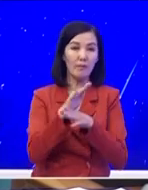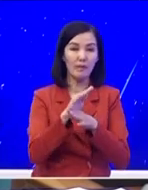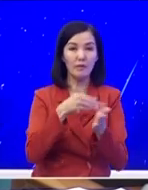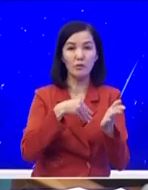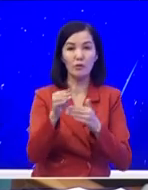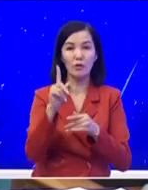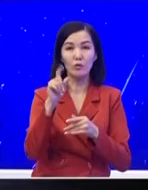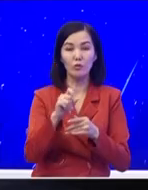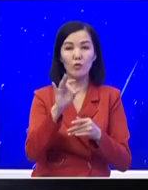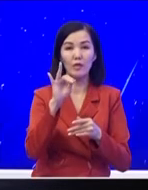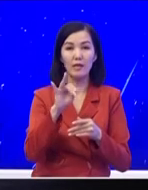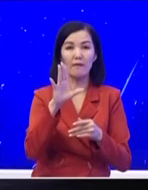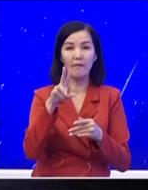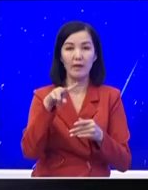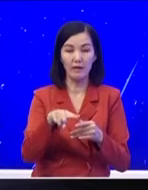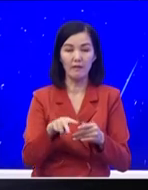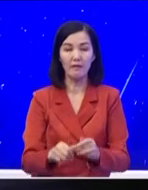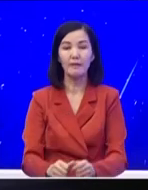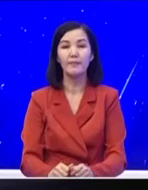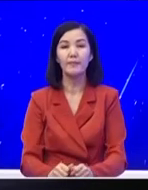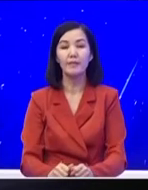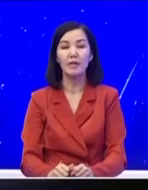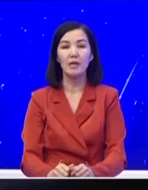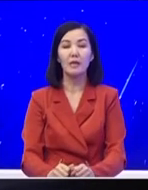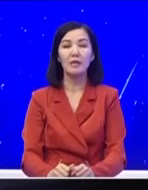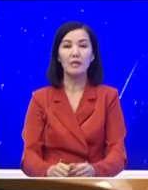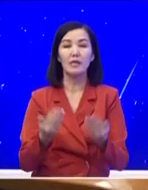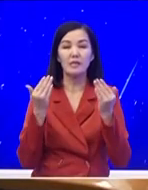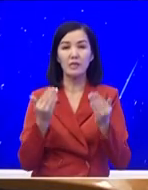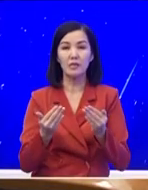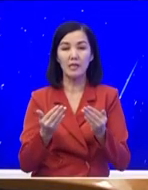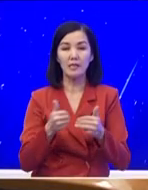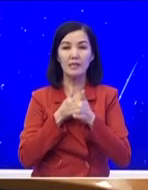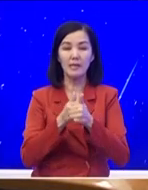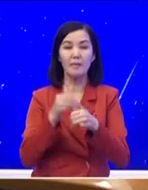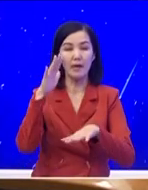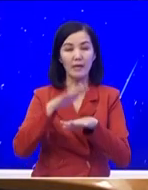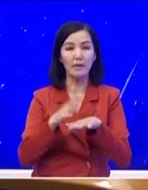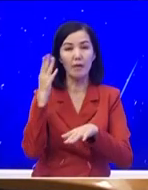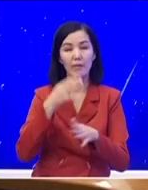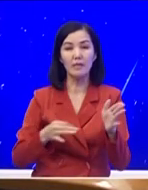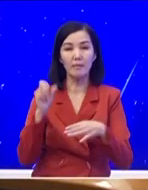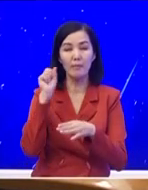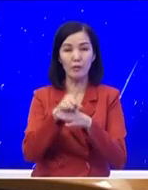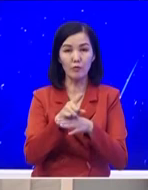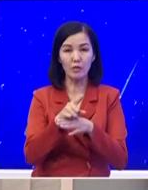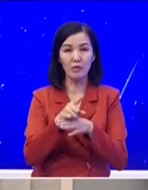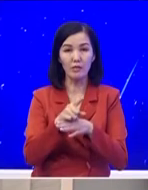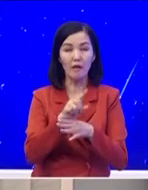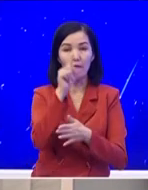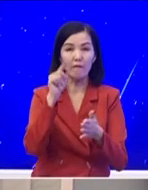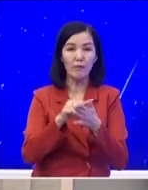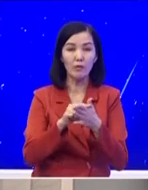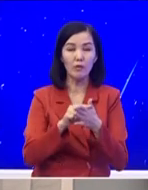закупаем 100 ИВЛ. Чтобы не доводить ситуацию до критического состояния, заместитель акима Алматинской области поручил проработать вопрос